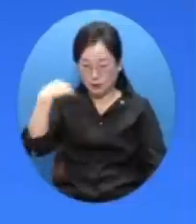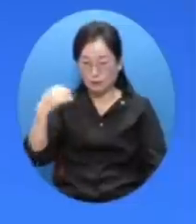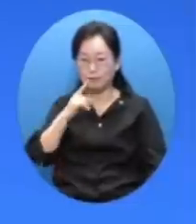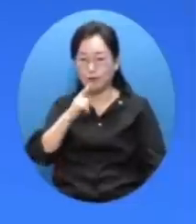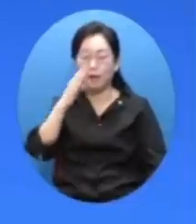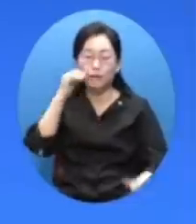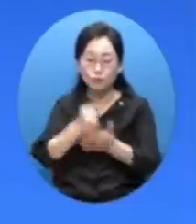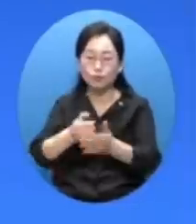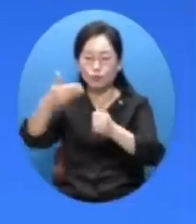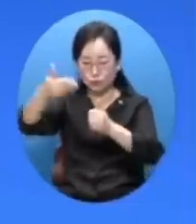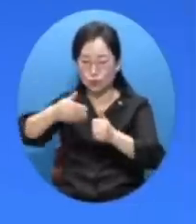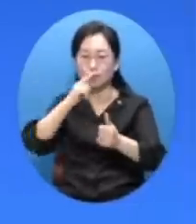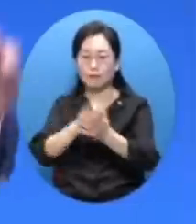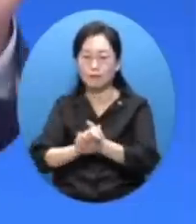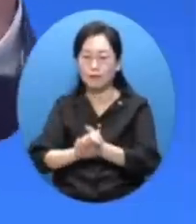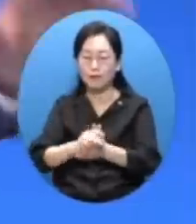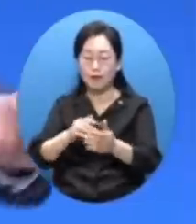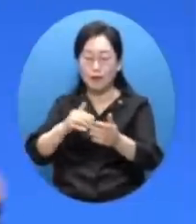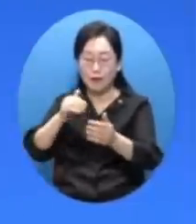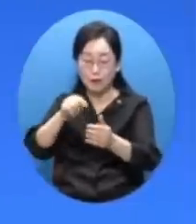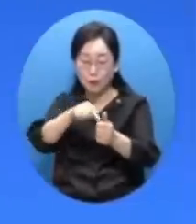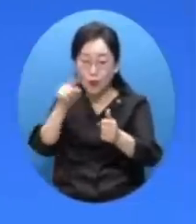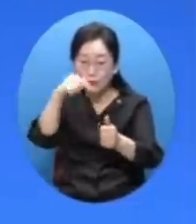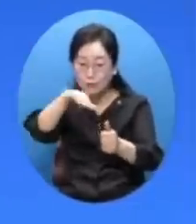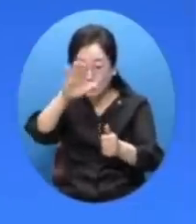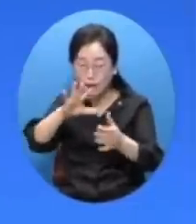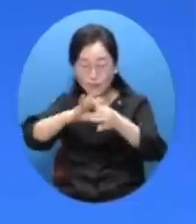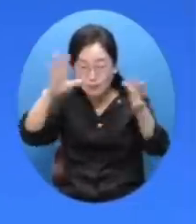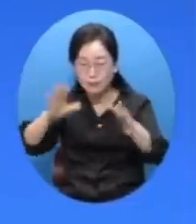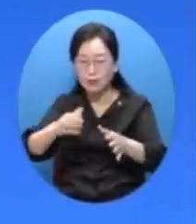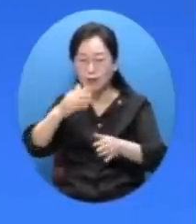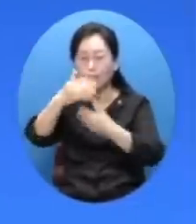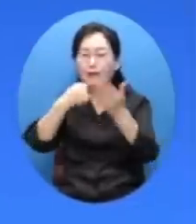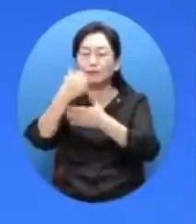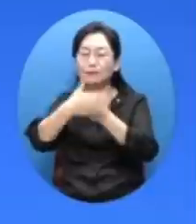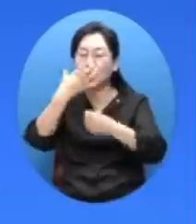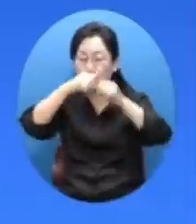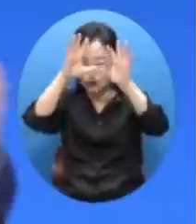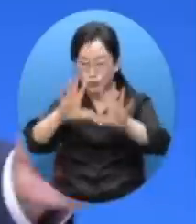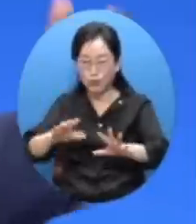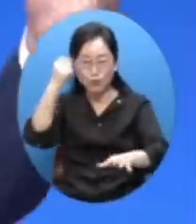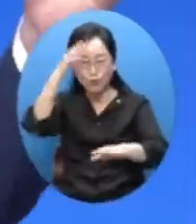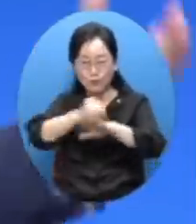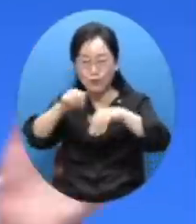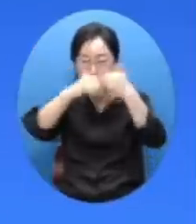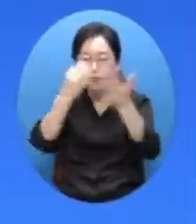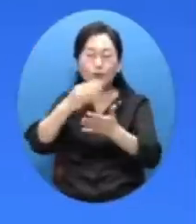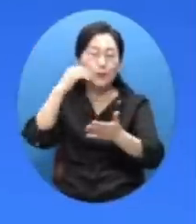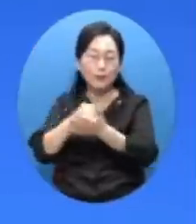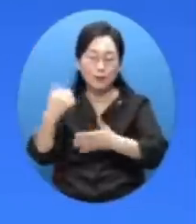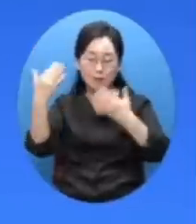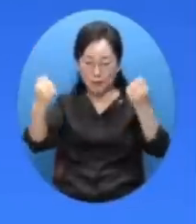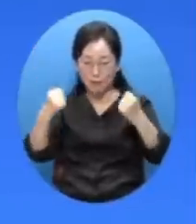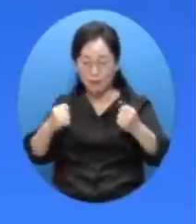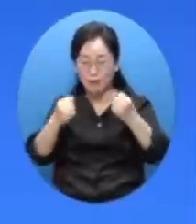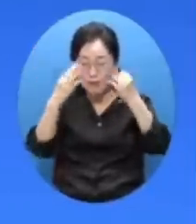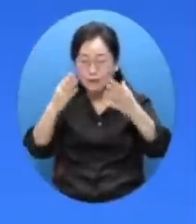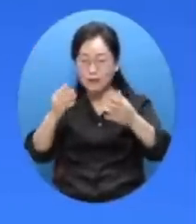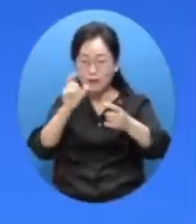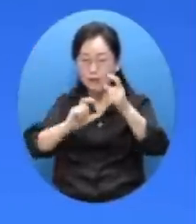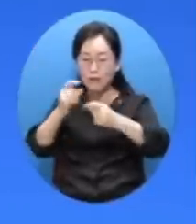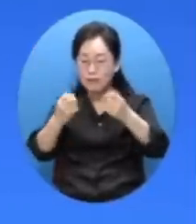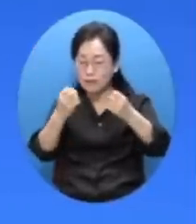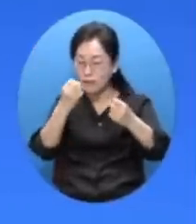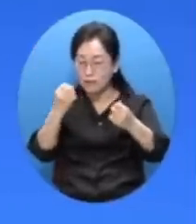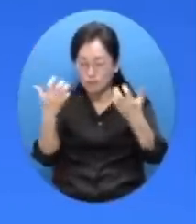만들어주리라. 내가 가는 것마다 하나님의 은혜가 임하고 축복이 임할 것이다. 영혼이 잘 되고 범사가 달리며 강건하게 되고 생물한테 풍성하는 내가